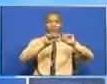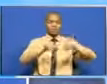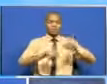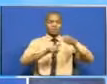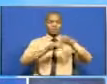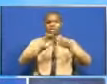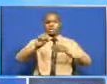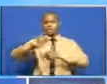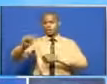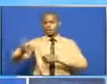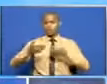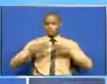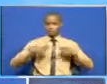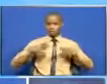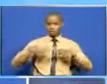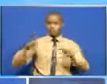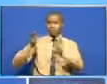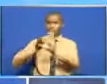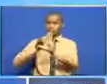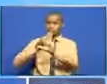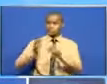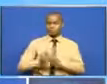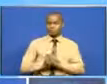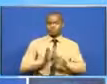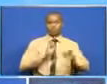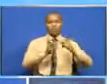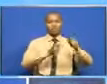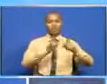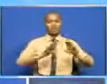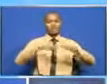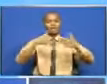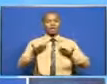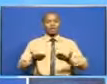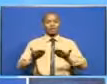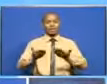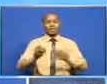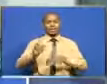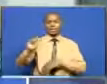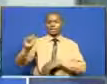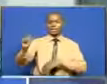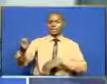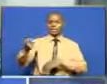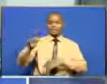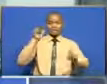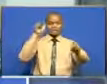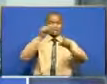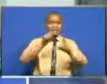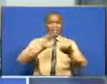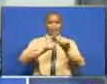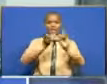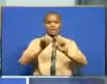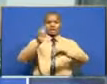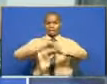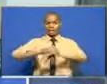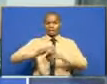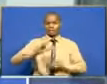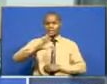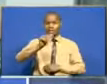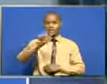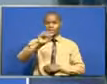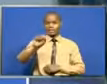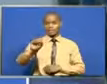60,000 participants. In terms of progress, Kenya is at the process of collecting data. Mwangangi amesema majaribio ya chanjo hiyo